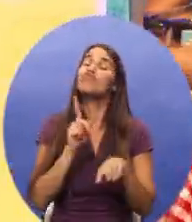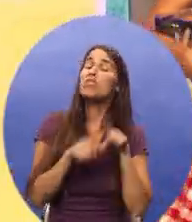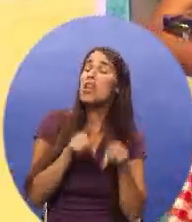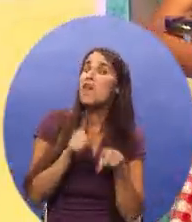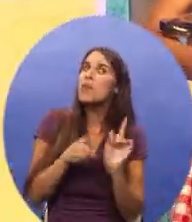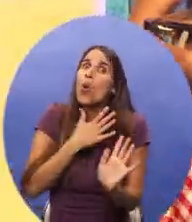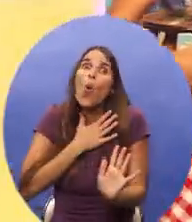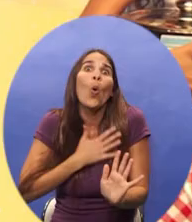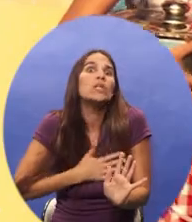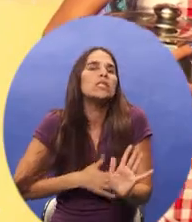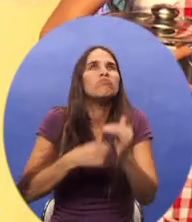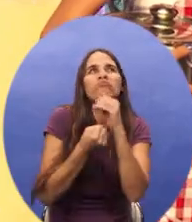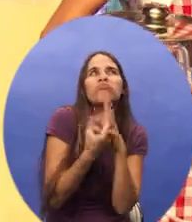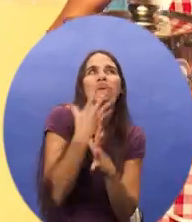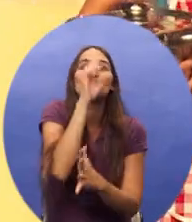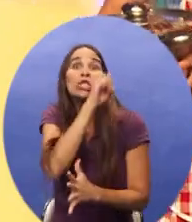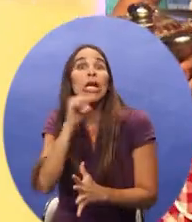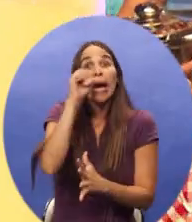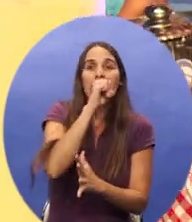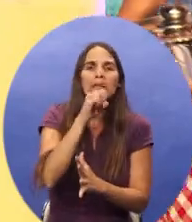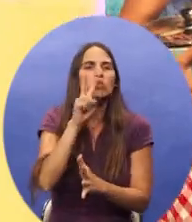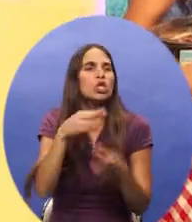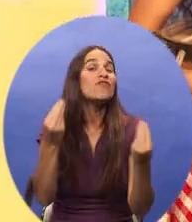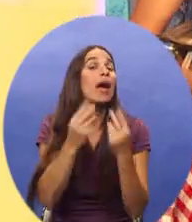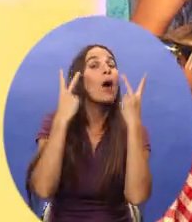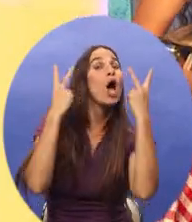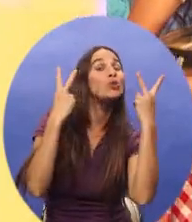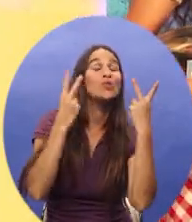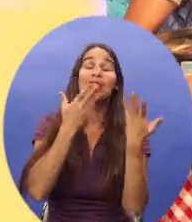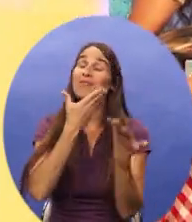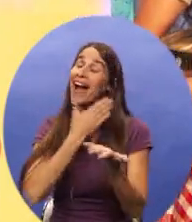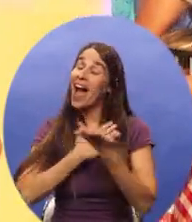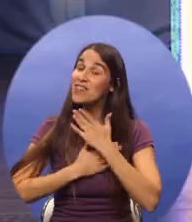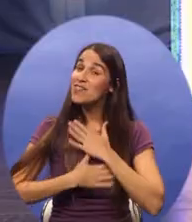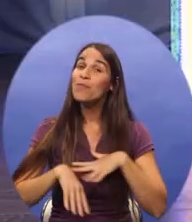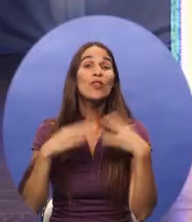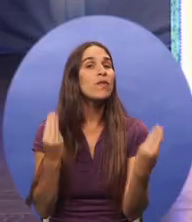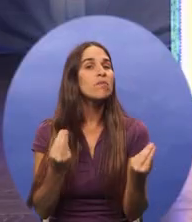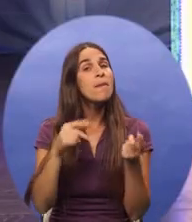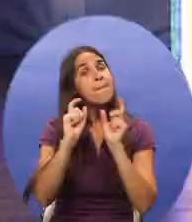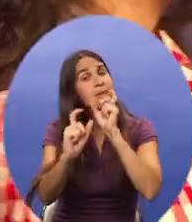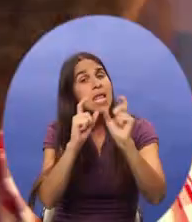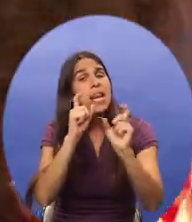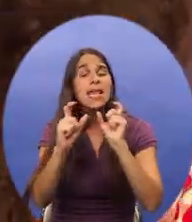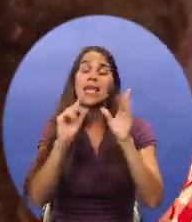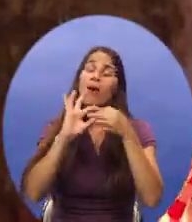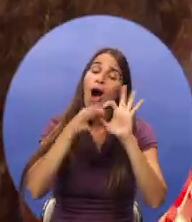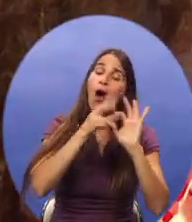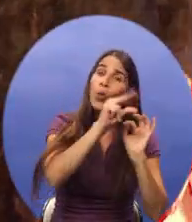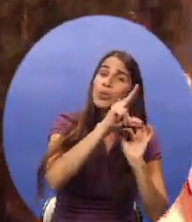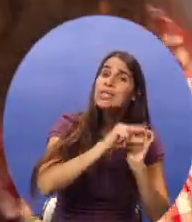לפעמים כשרוצים ליצור שירים, יש דברים חשובים, חביבים וטובים. מילים, חרוזים,